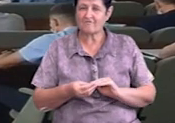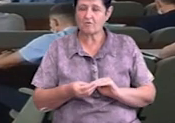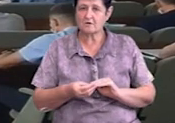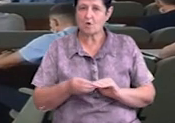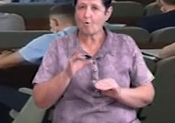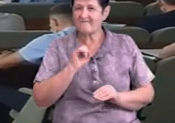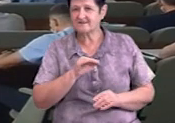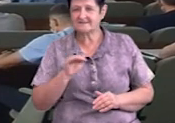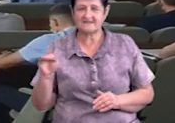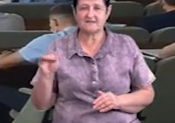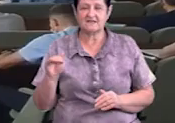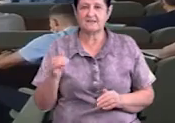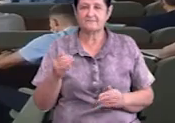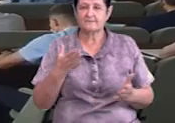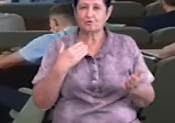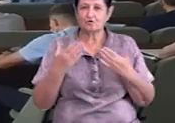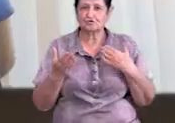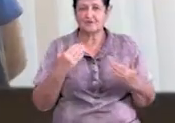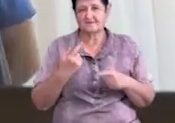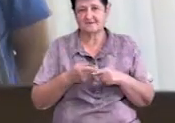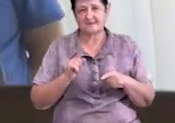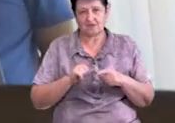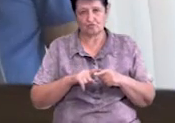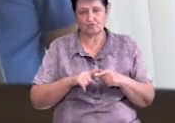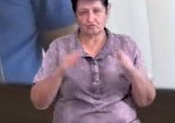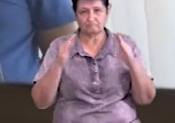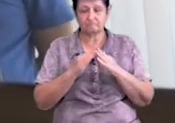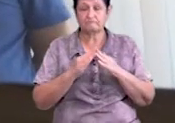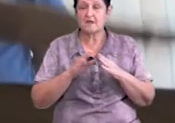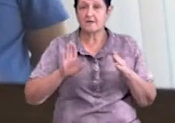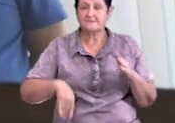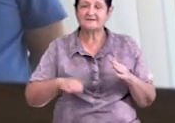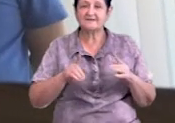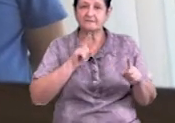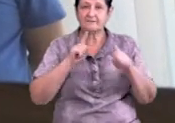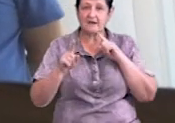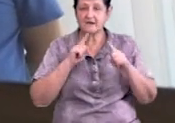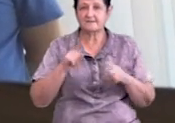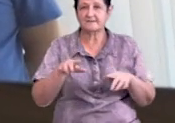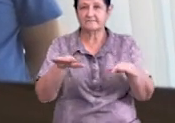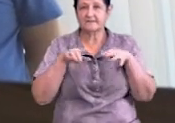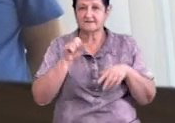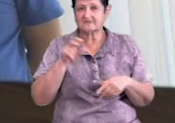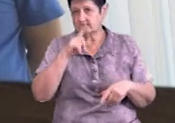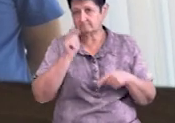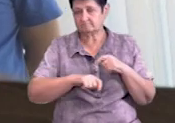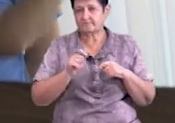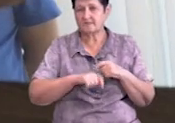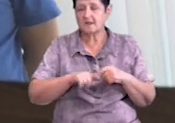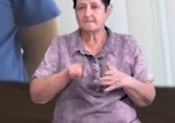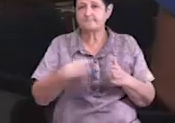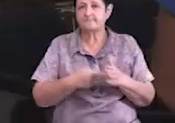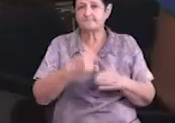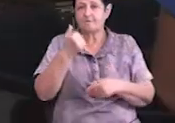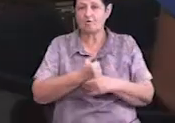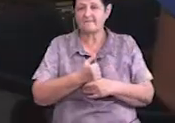офіційний стосовно даної конструкції. Після ранкової наради актову залу у школі оглянув міський голова Владислав